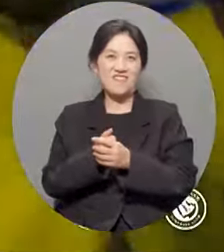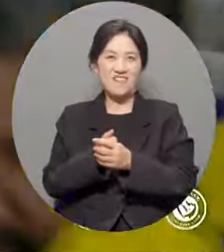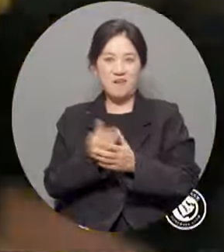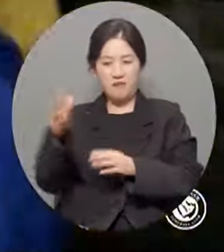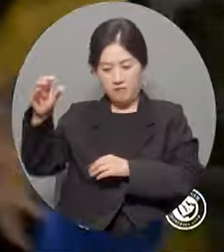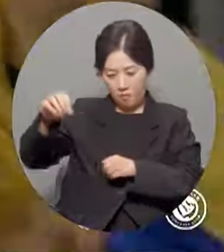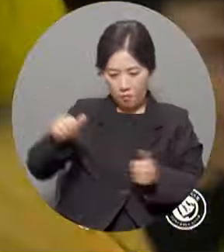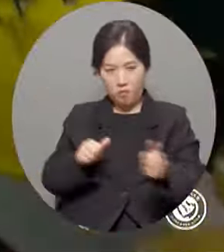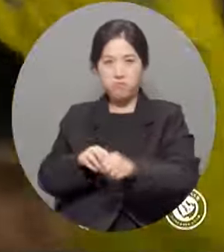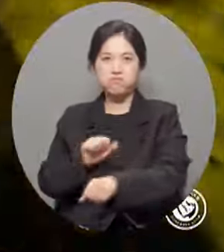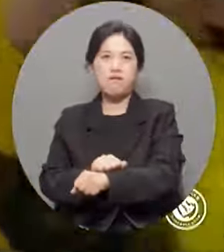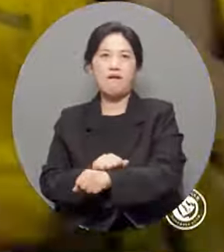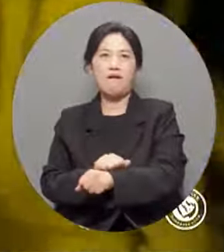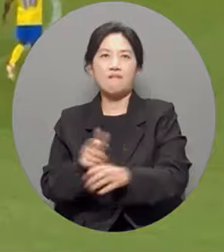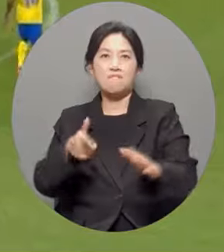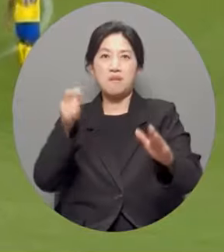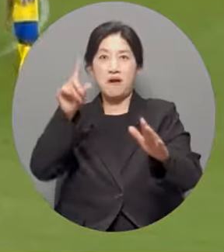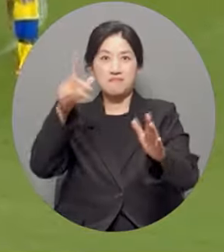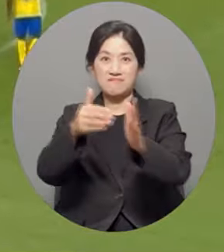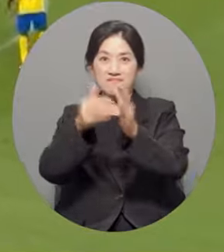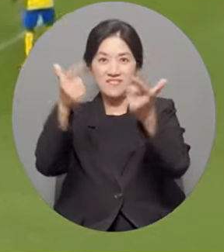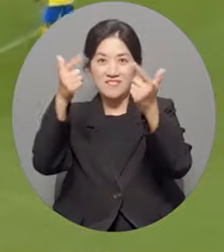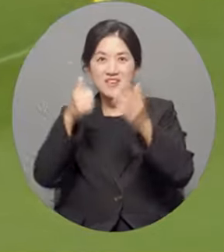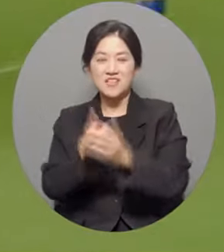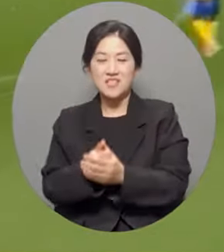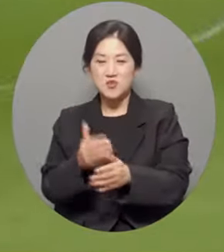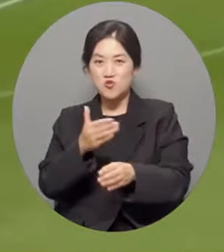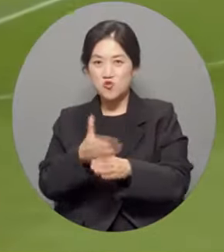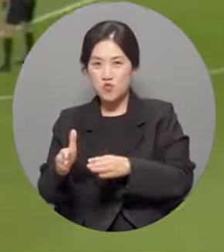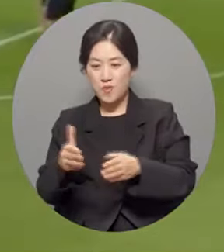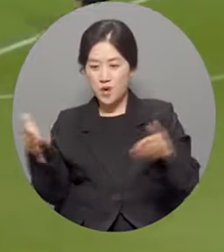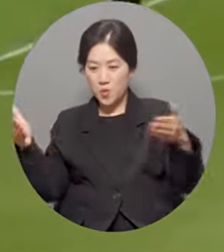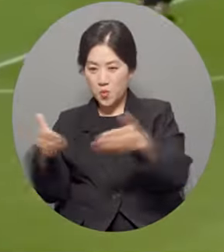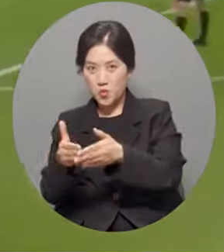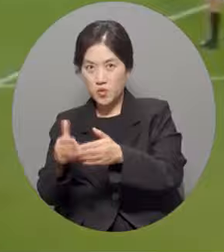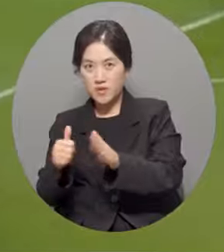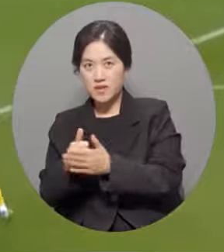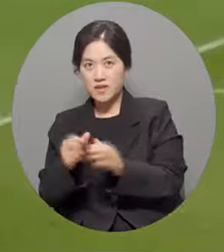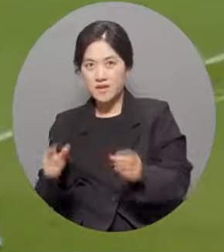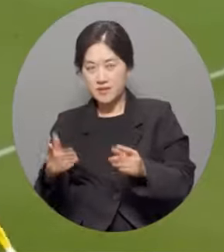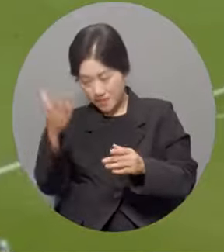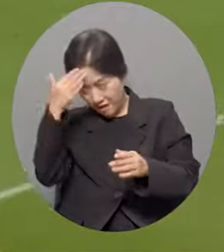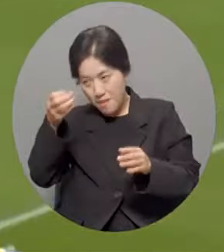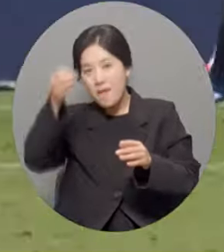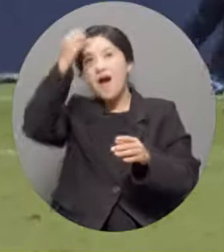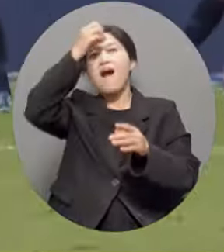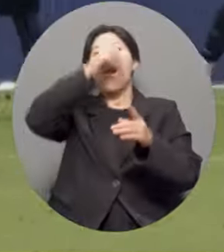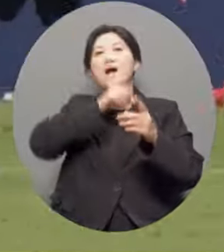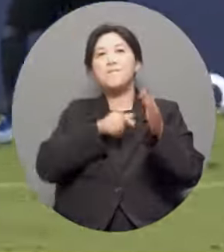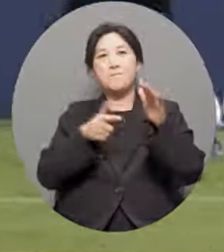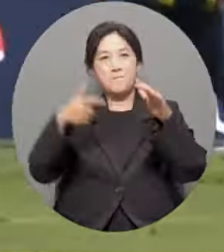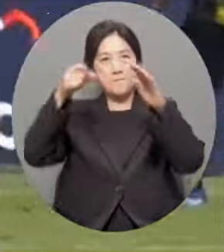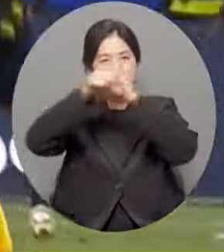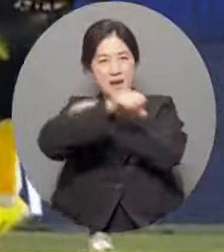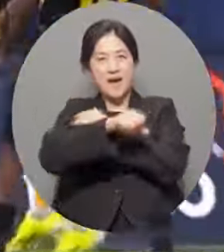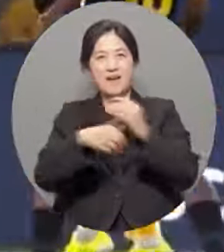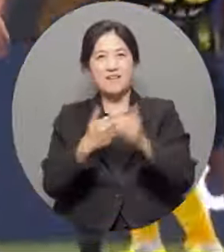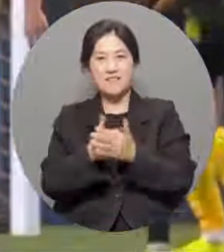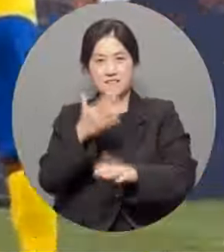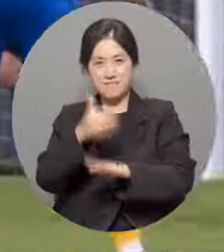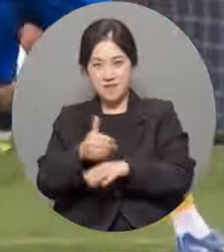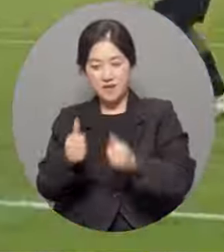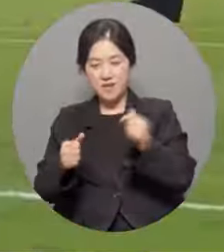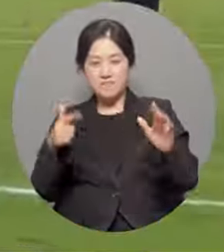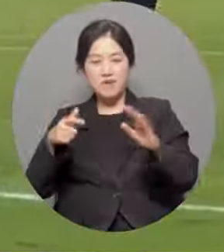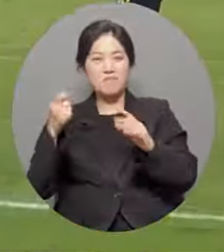돋보인 선제골. 이게 끝이 아니었어요. 후반 코너킥 기회에선 특유의 헤더골까지 터뜨립니다. 리그 최종전에서 두